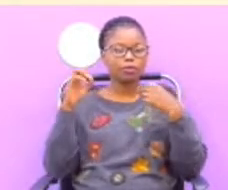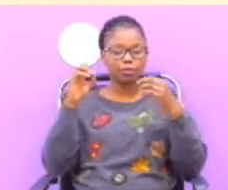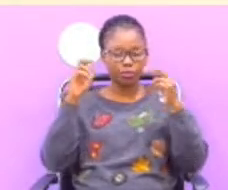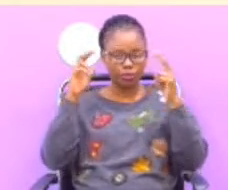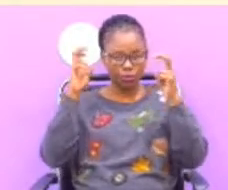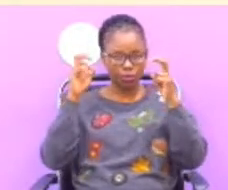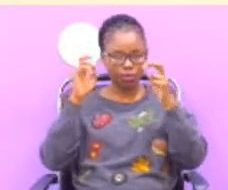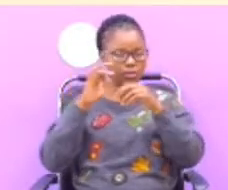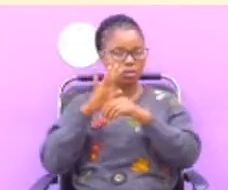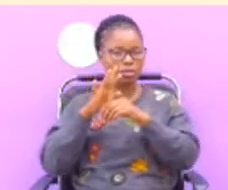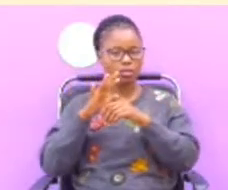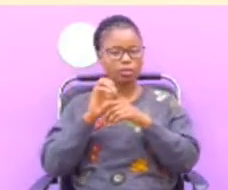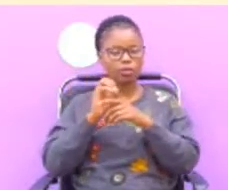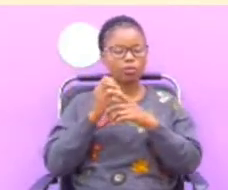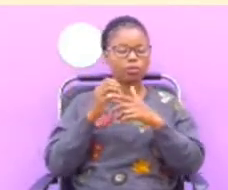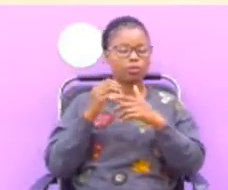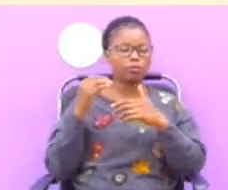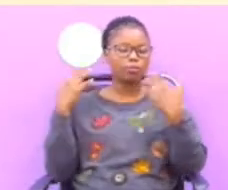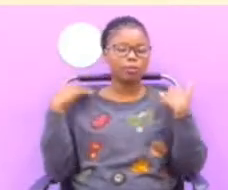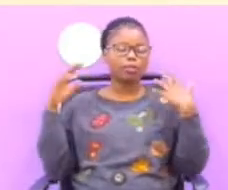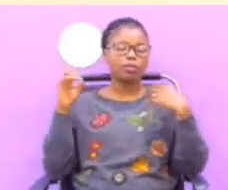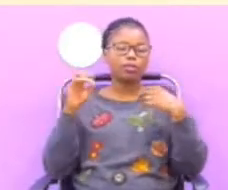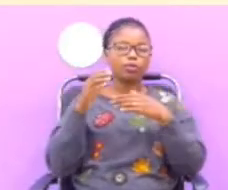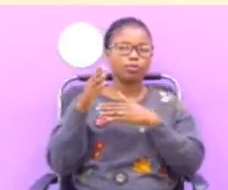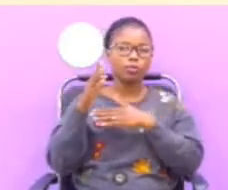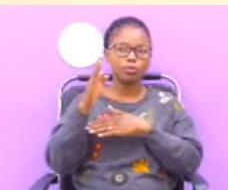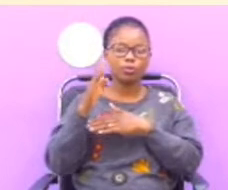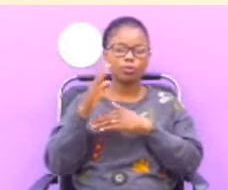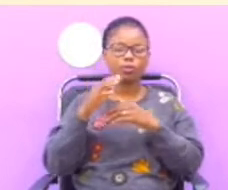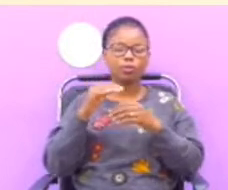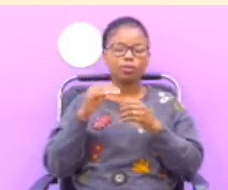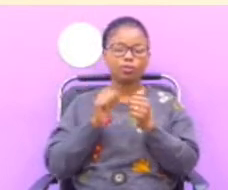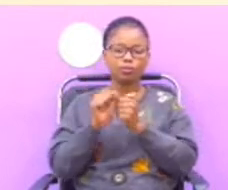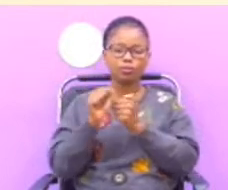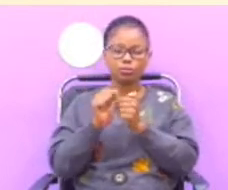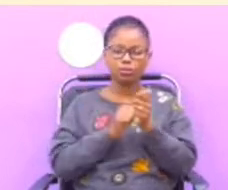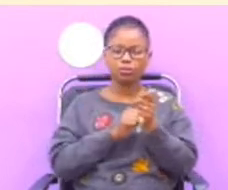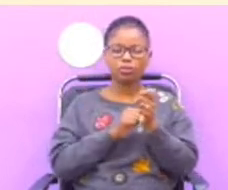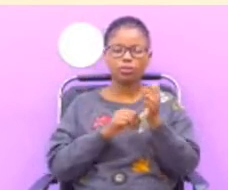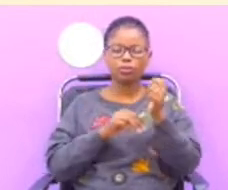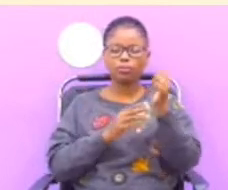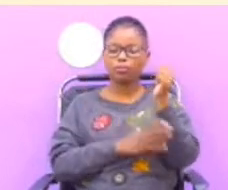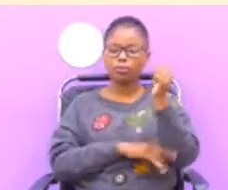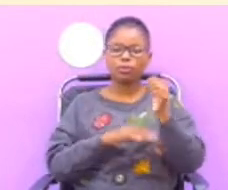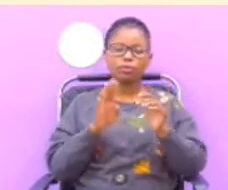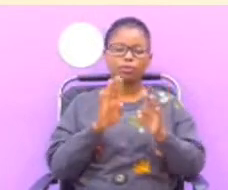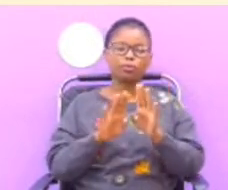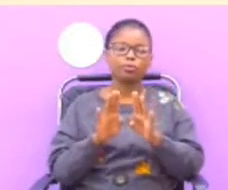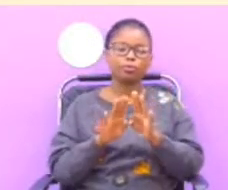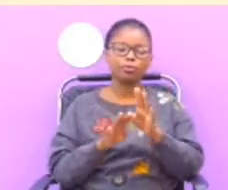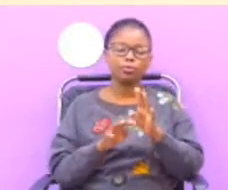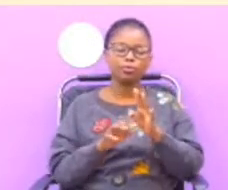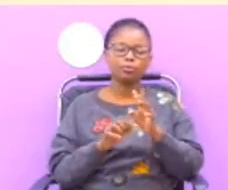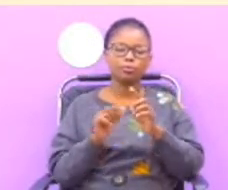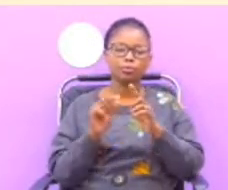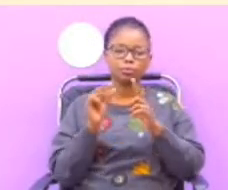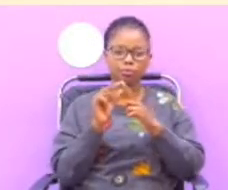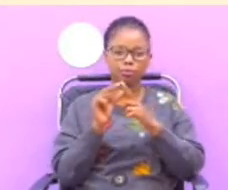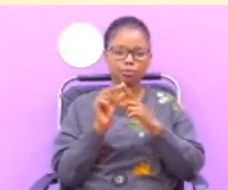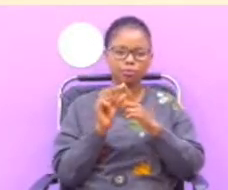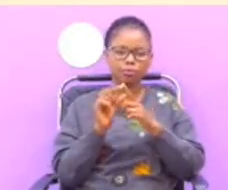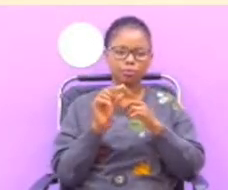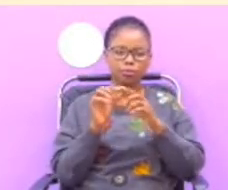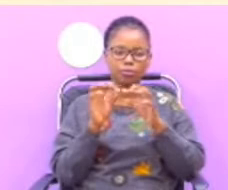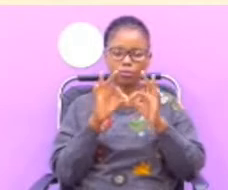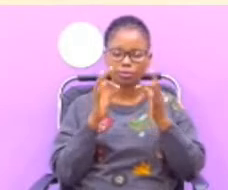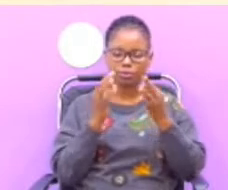ake, nao mokaga kũnina andũ arĩa aganu. Na nĩkĩo ũrona haha maandĩko nĩ maratwĩra atĩrĩrĩ, mbarĩ ya Jakubu